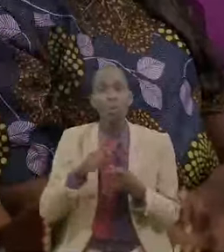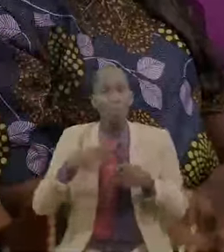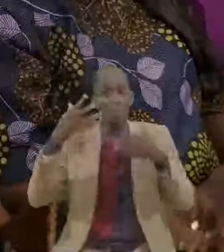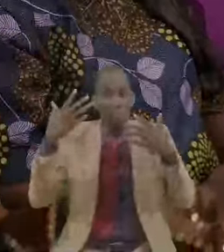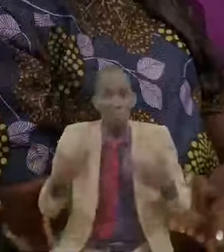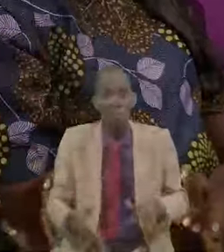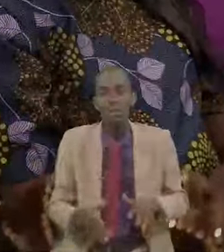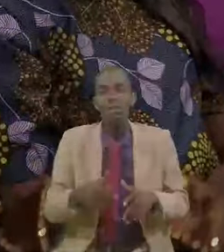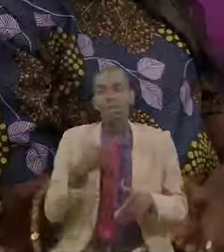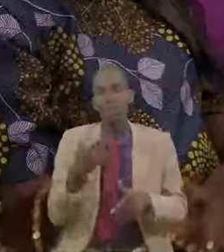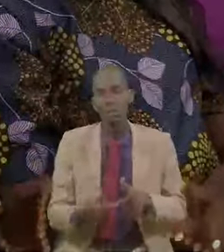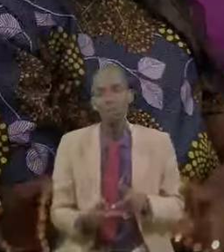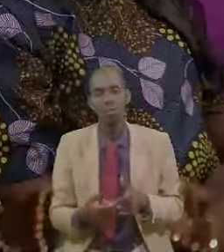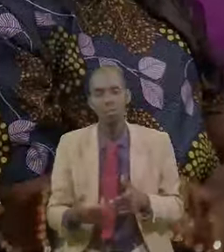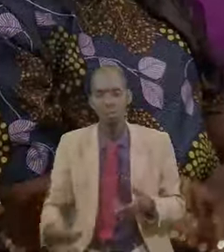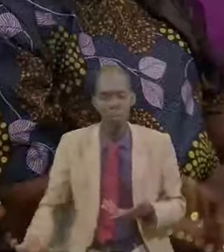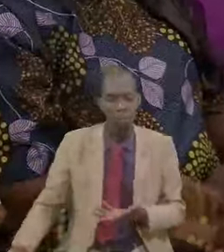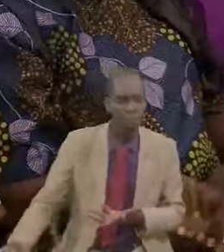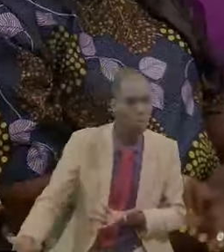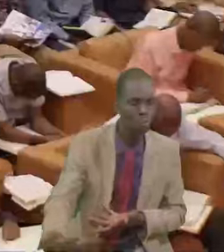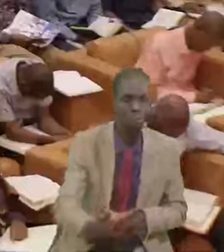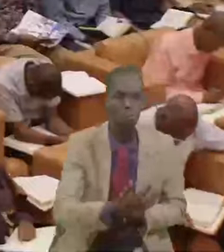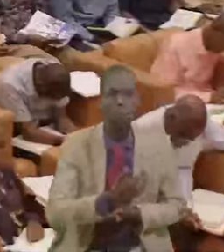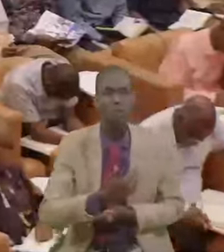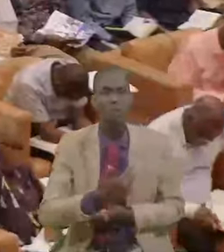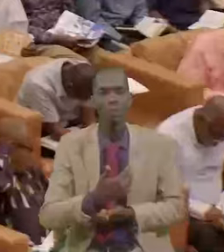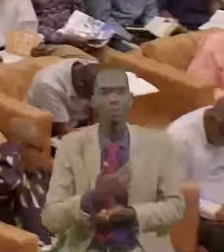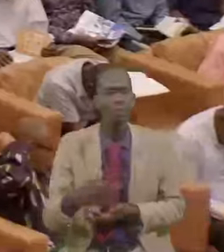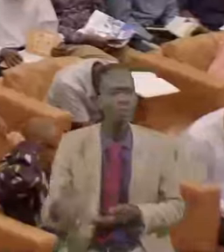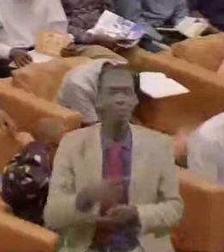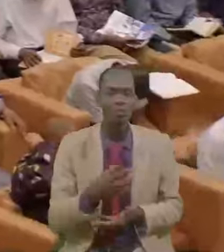ils prirent une grande quantité de poissons.